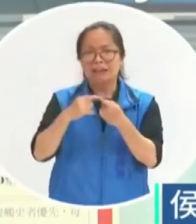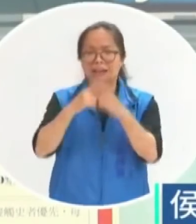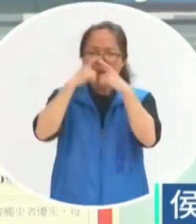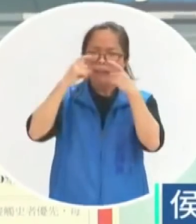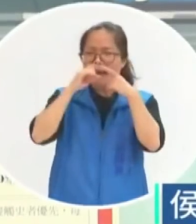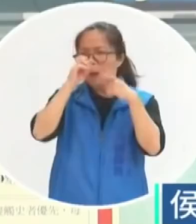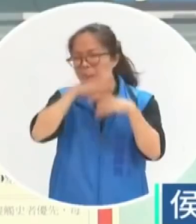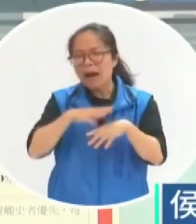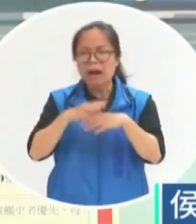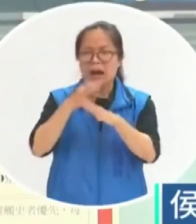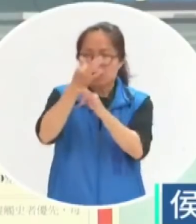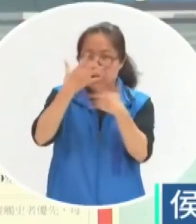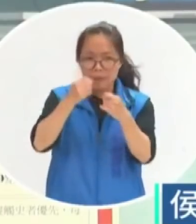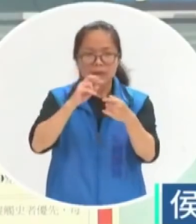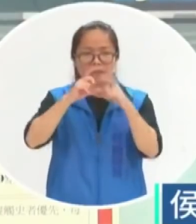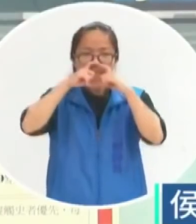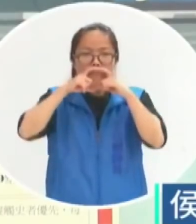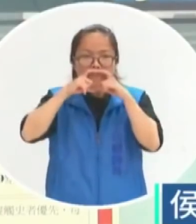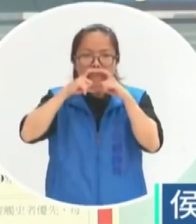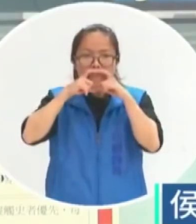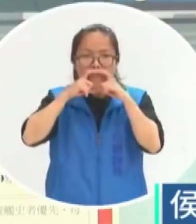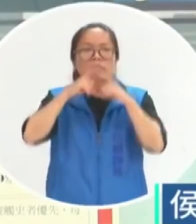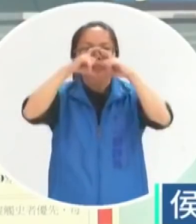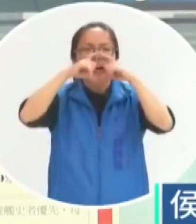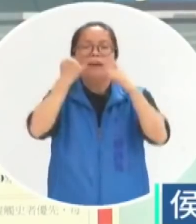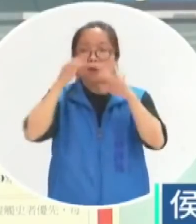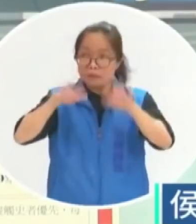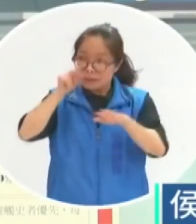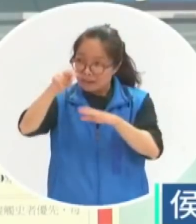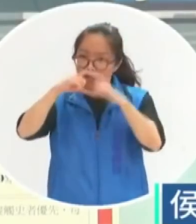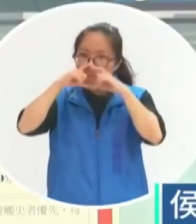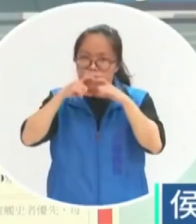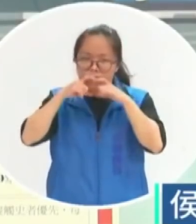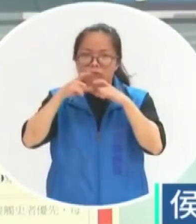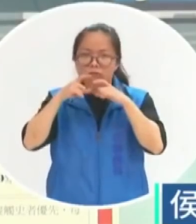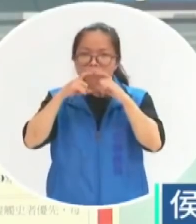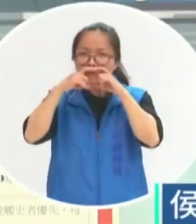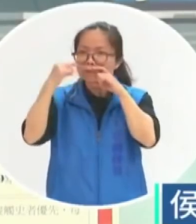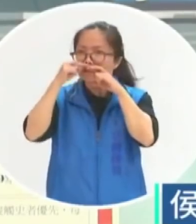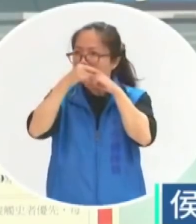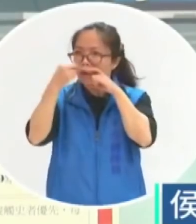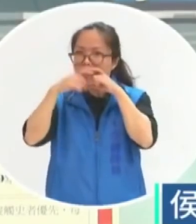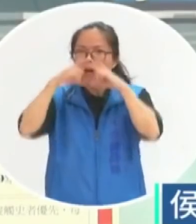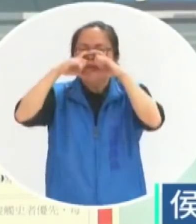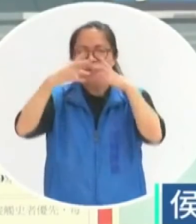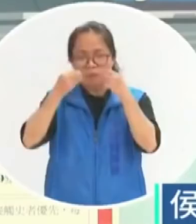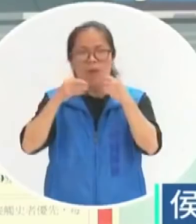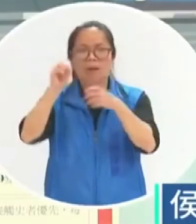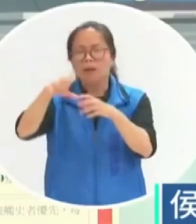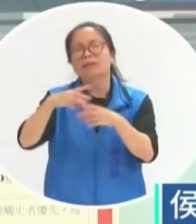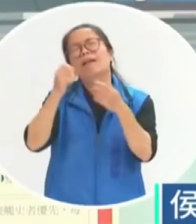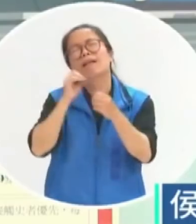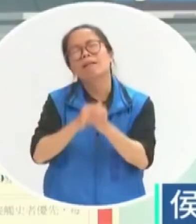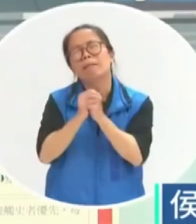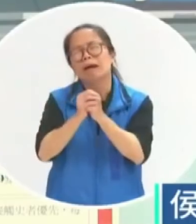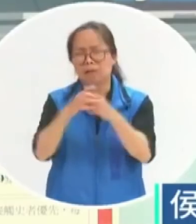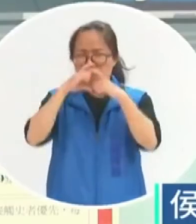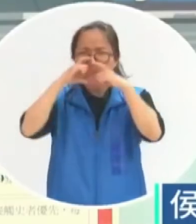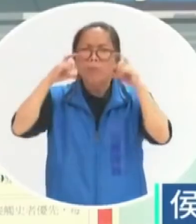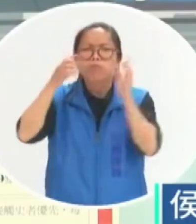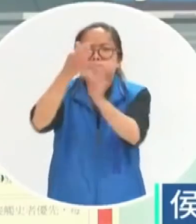不好，我还可以纠正你把它戴好。像我今天有看到一个没有戴好，鼻孔戴在上面，我说哎，你妈拜托哎，